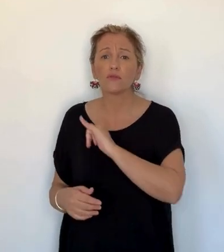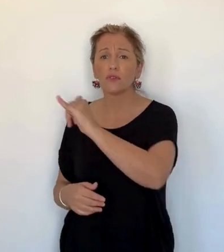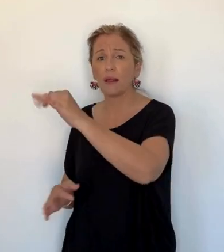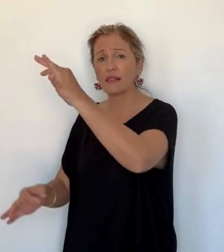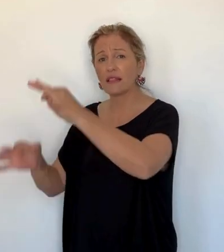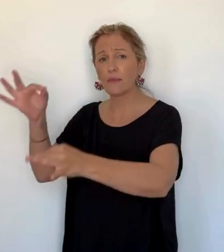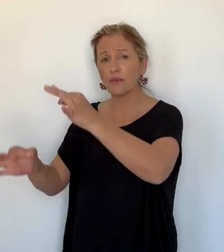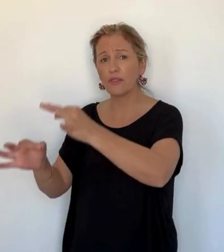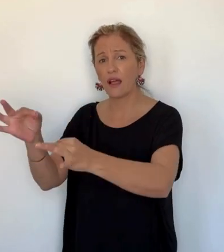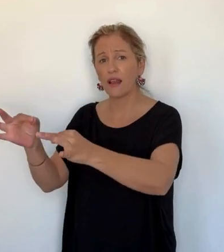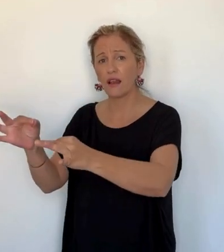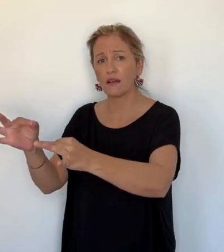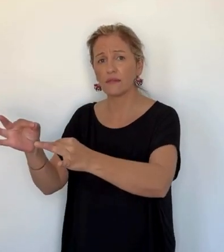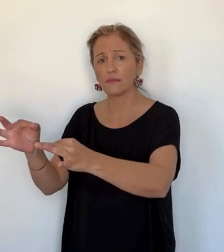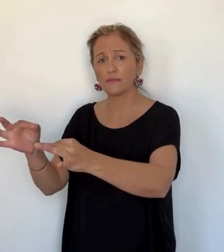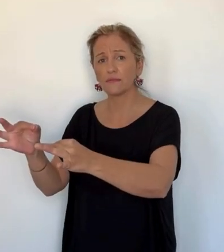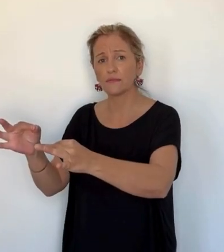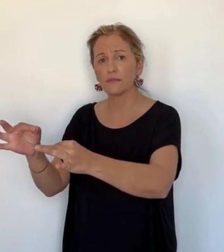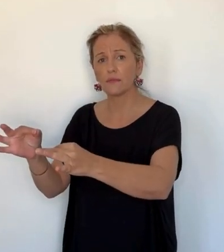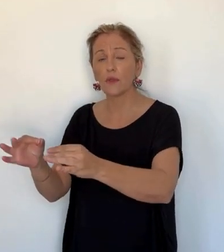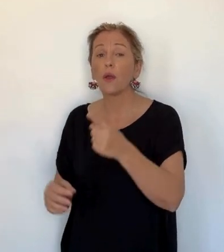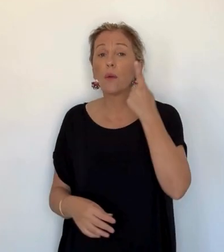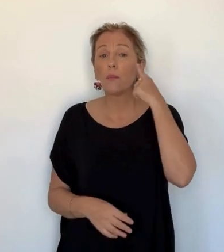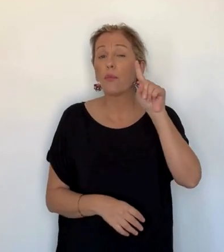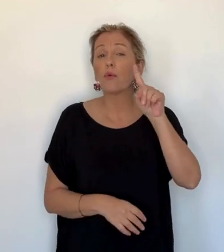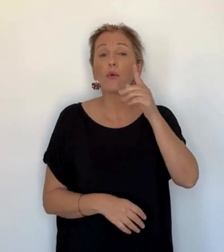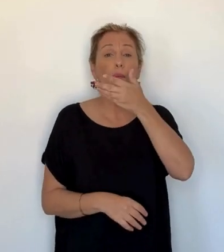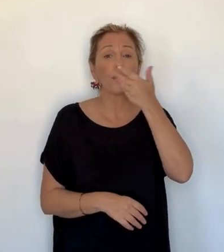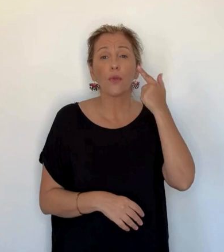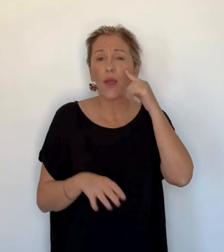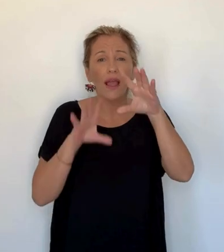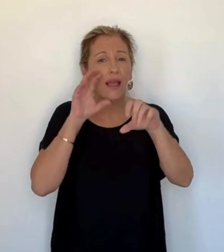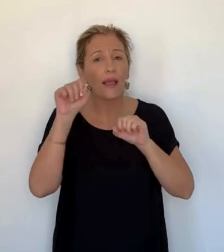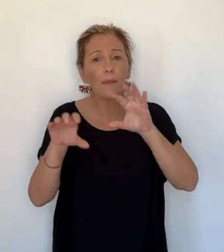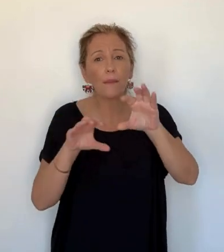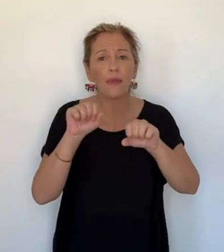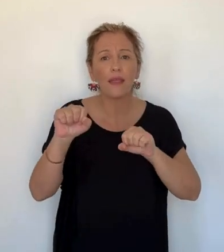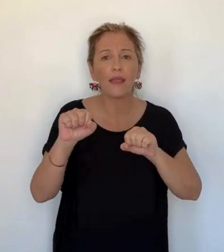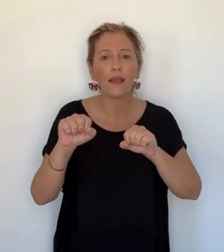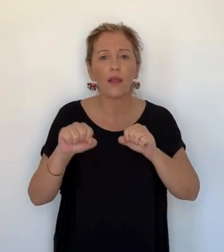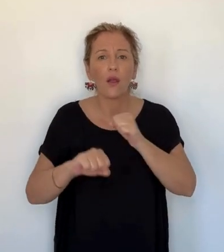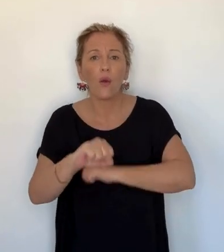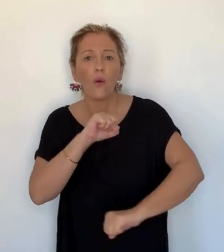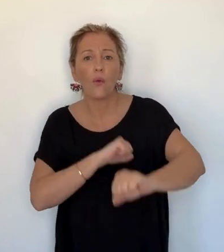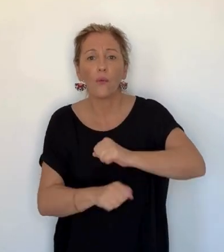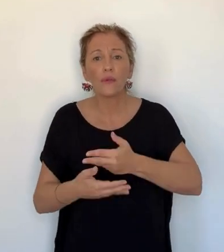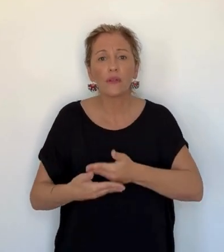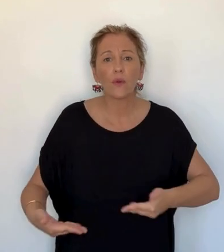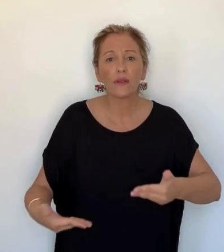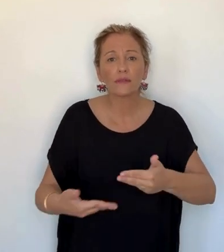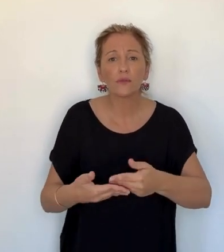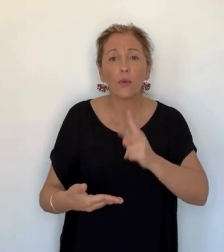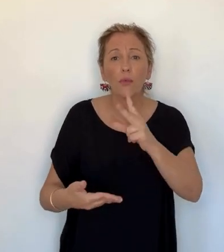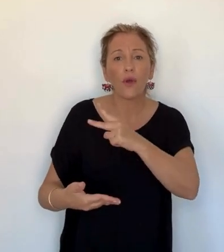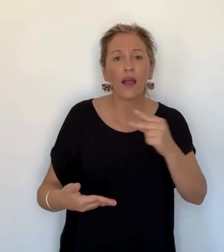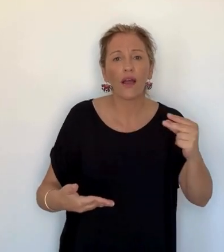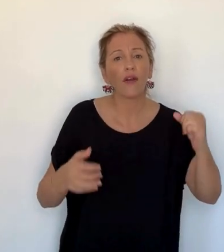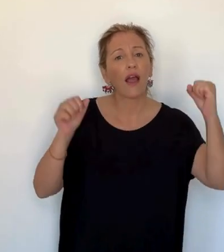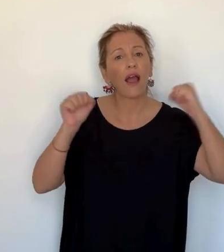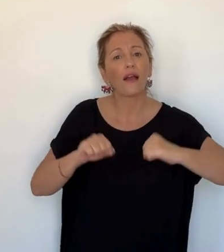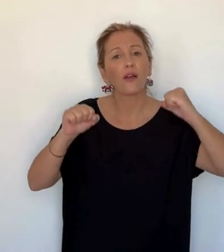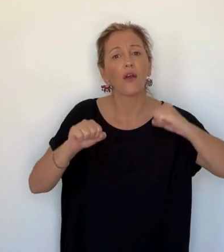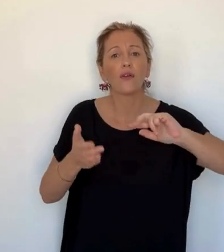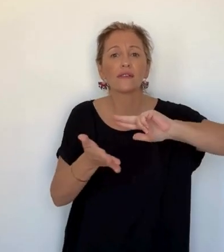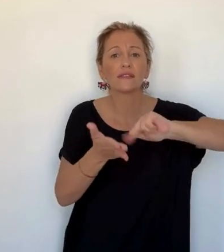de gravité faible. Hein. Mais 3 cas quand même importants, graves, qui ont conduit